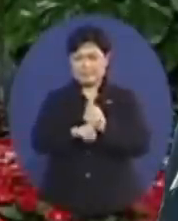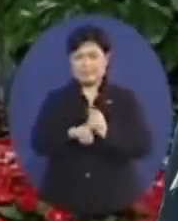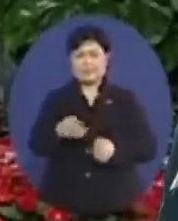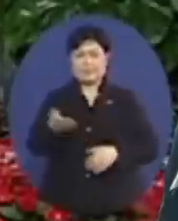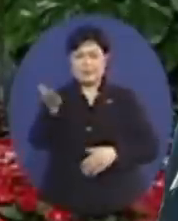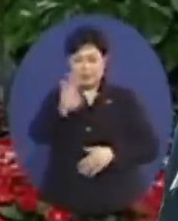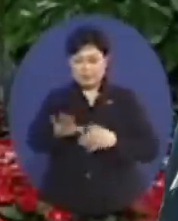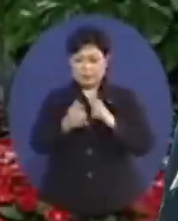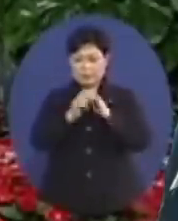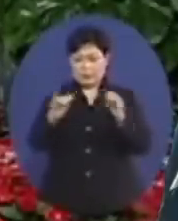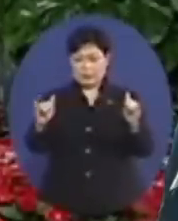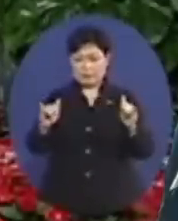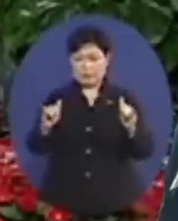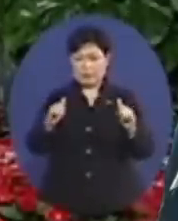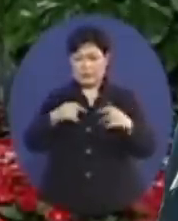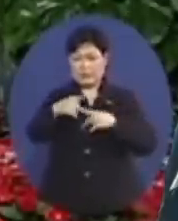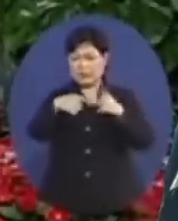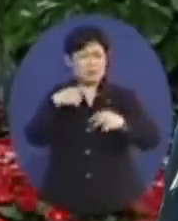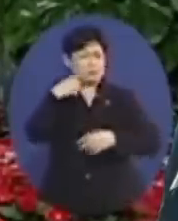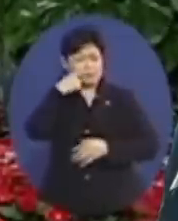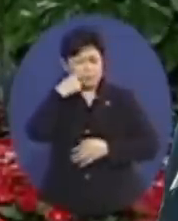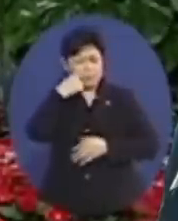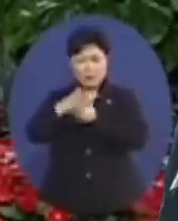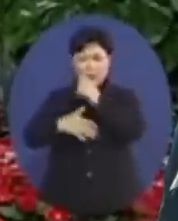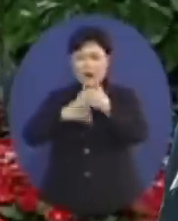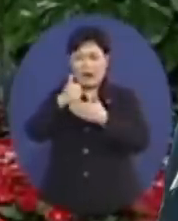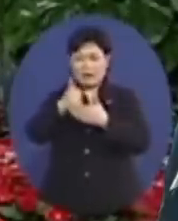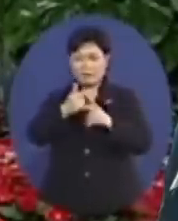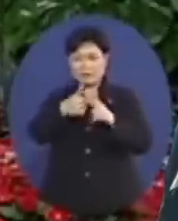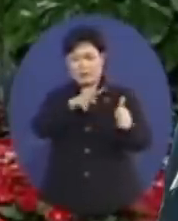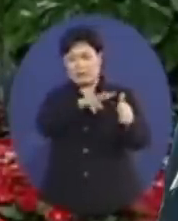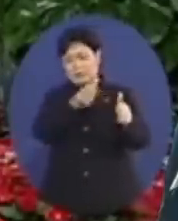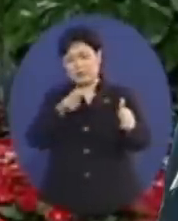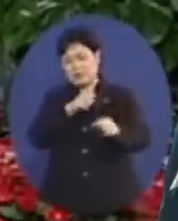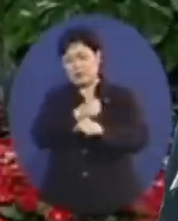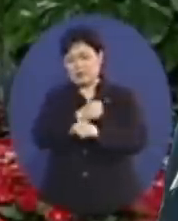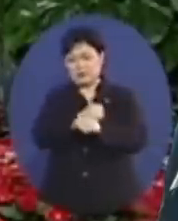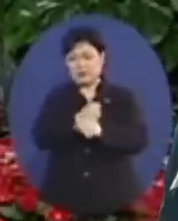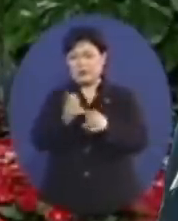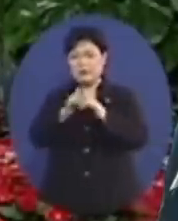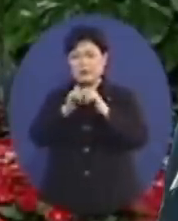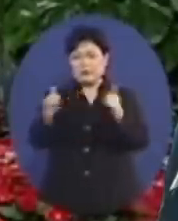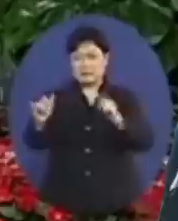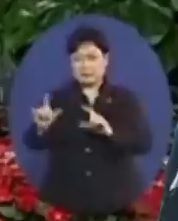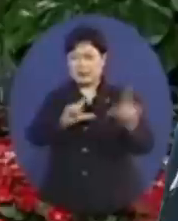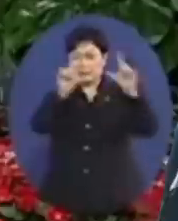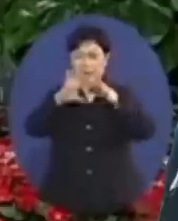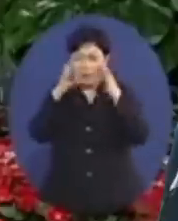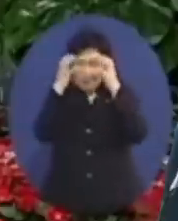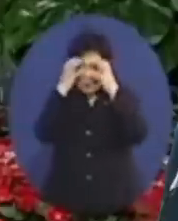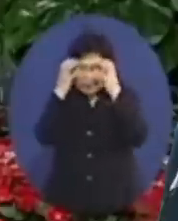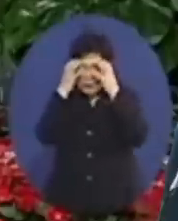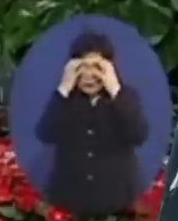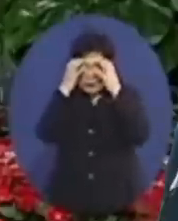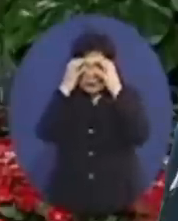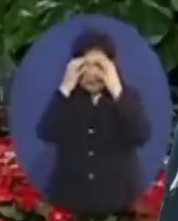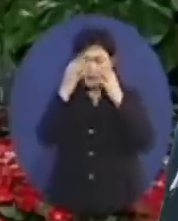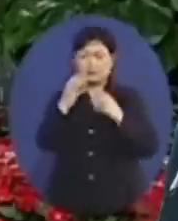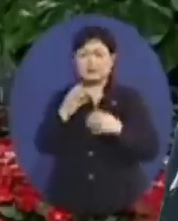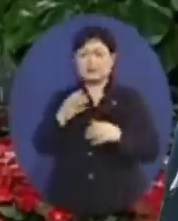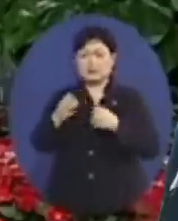그럼에도 사람들은 몰리해했습니다. 하나님이 그를 미워하여 정별로 사람의 삶의 고난을 받고 십자가를 지게 했다.